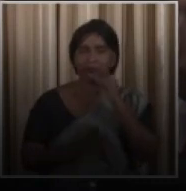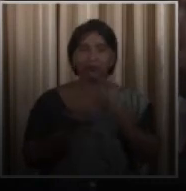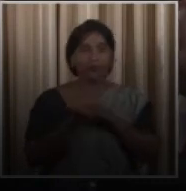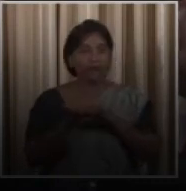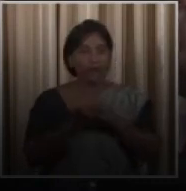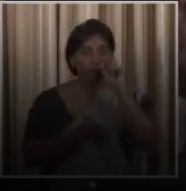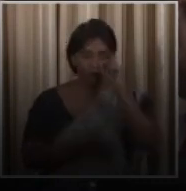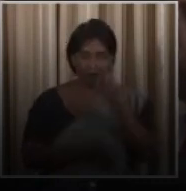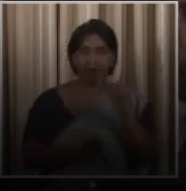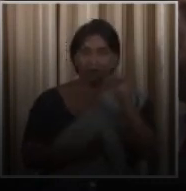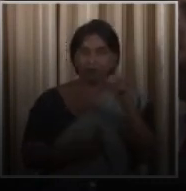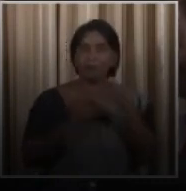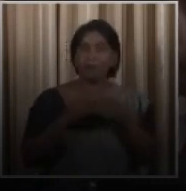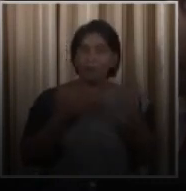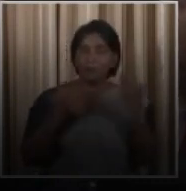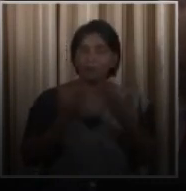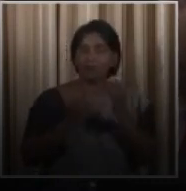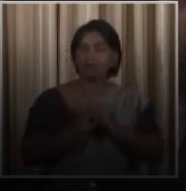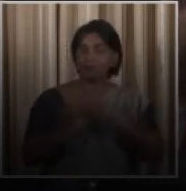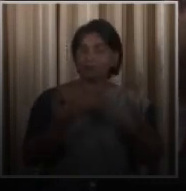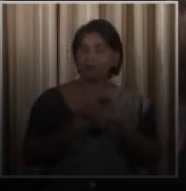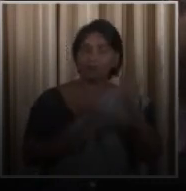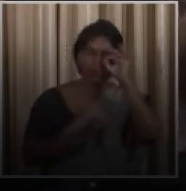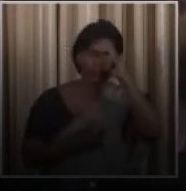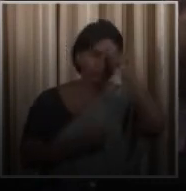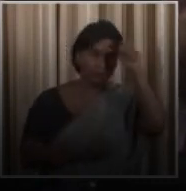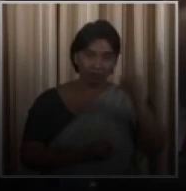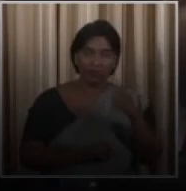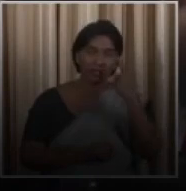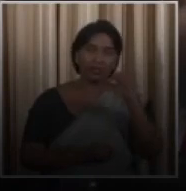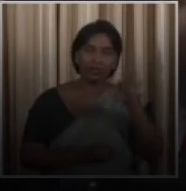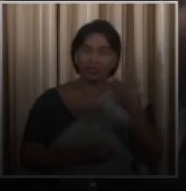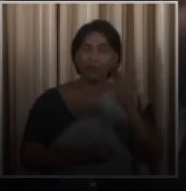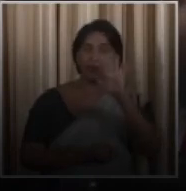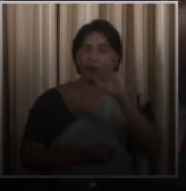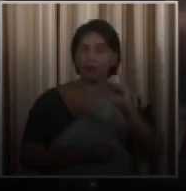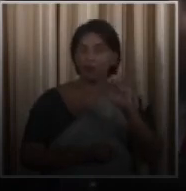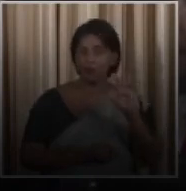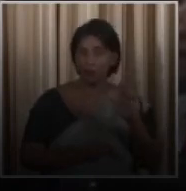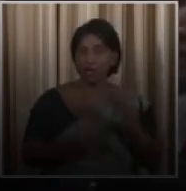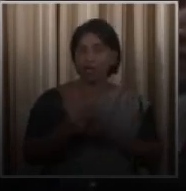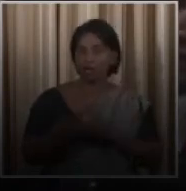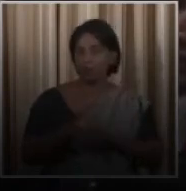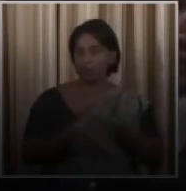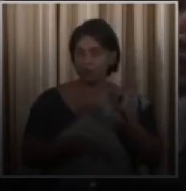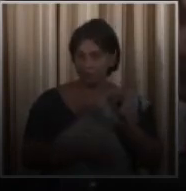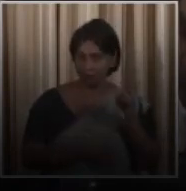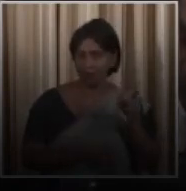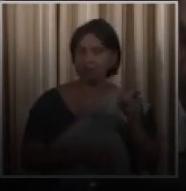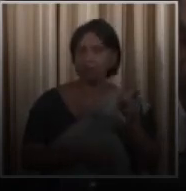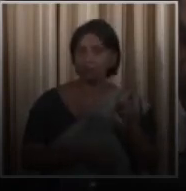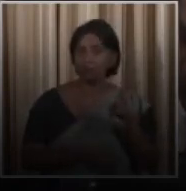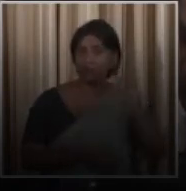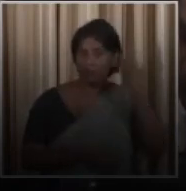ශාස්ත්‍රඥෙක් නිතර පත්තරවලට ලියනවා බණ්ඩාරනායක මහත්මයාට 1959 අවුරුද්ද ආගුණයි,